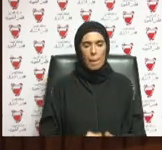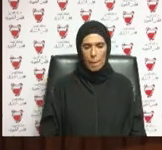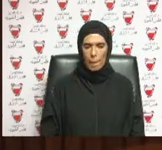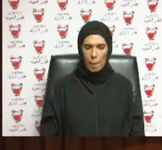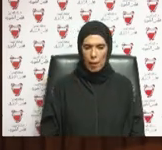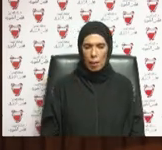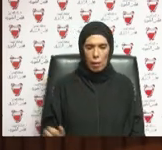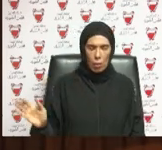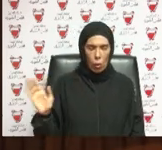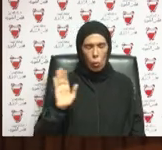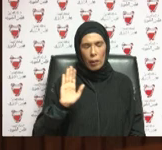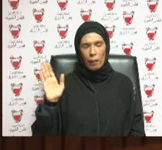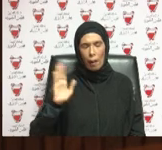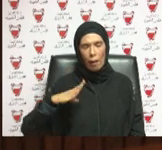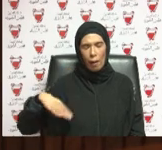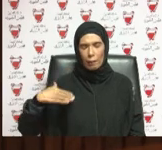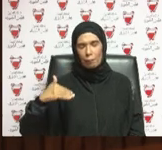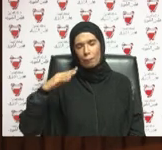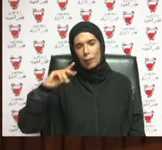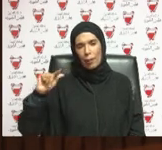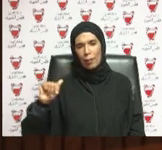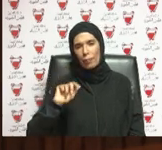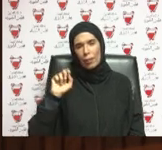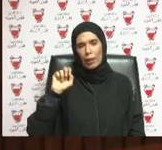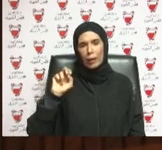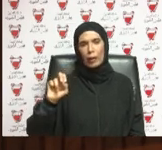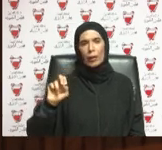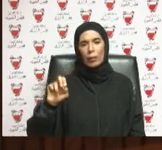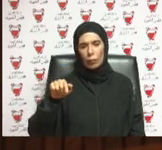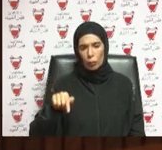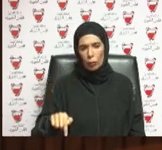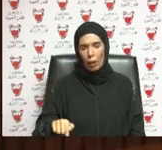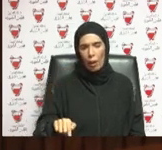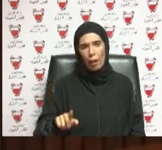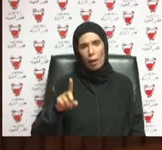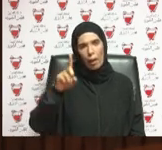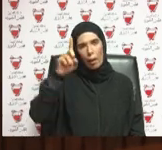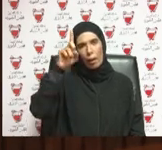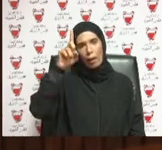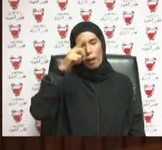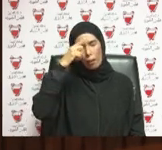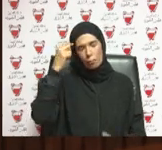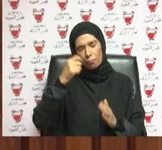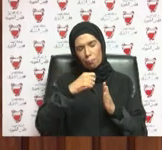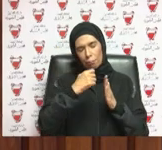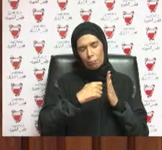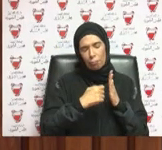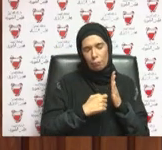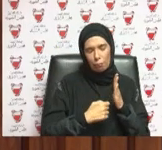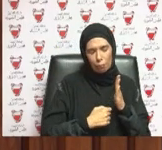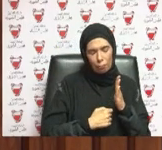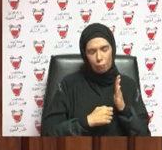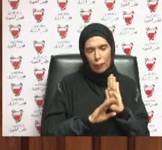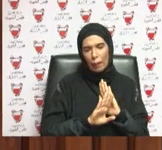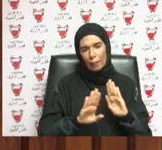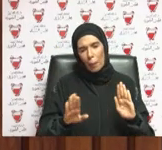الملكي الأمير خليفة بن سلمان آل خليفة، فقد شاء ربك وما شاء ما فعل، ولا مرد